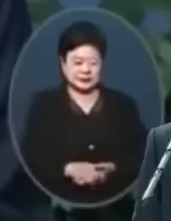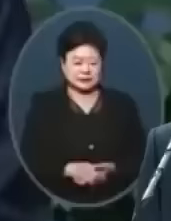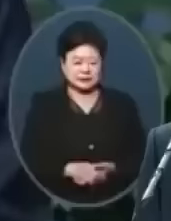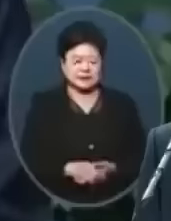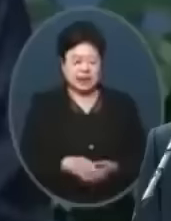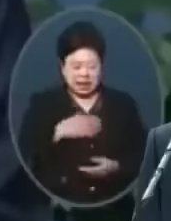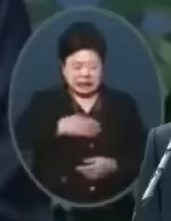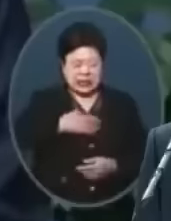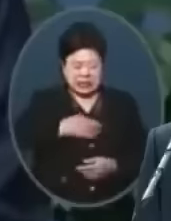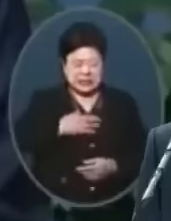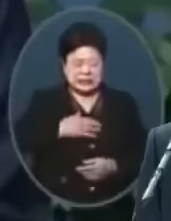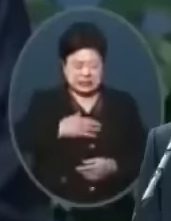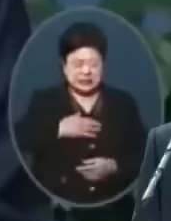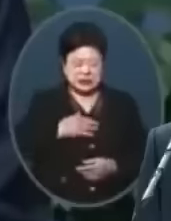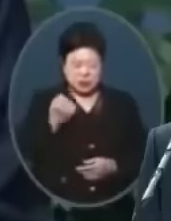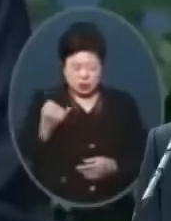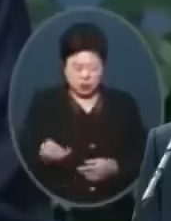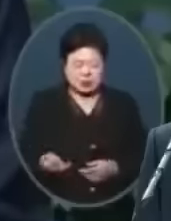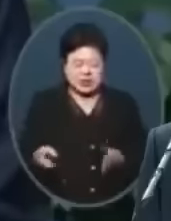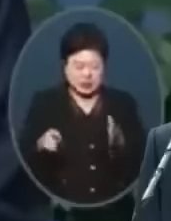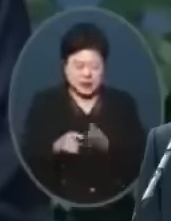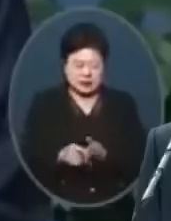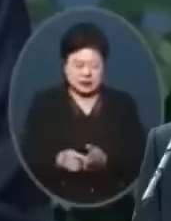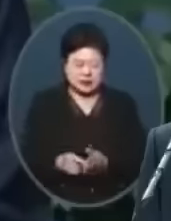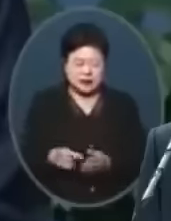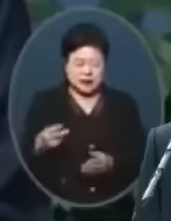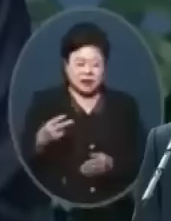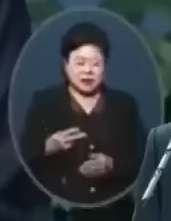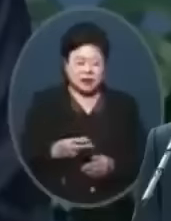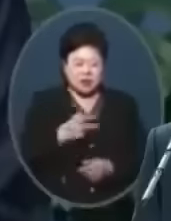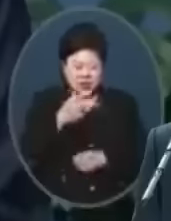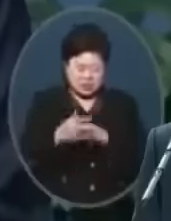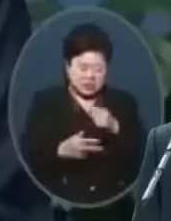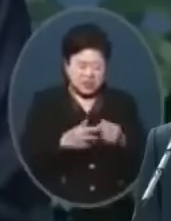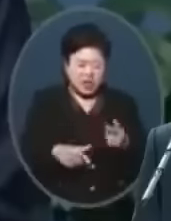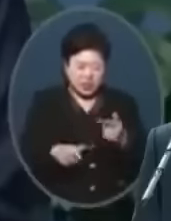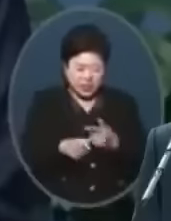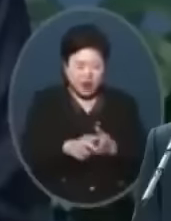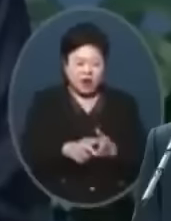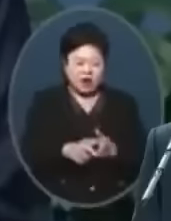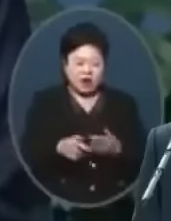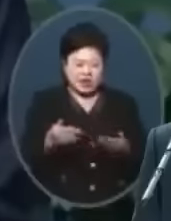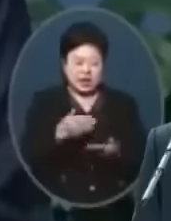삼촌이 그래 그래 라헬을 위해서 7년을 더 일을 해라.